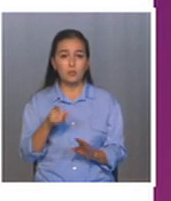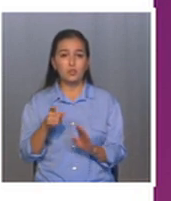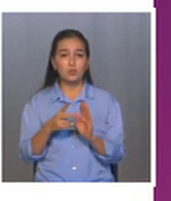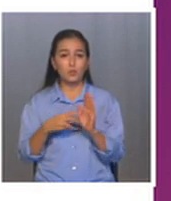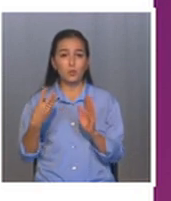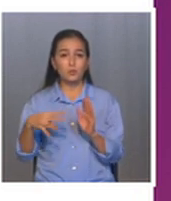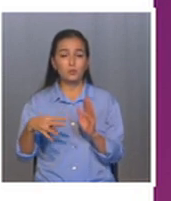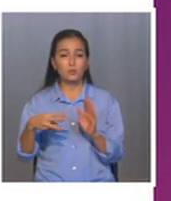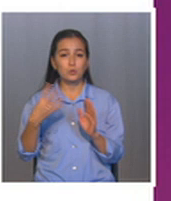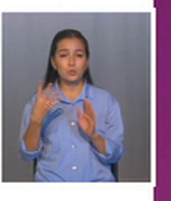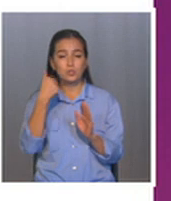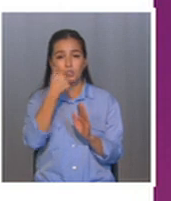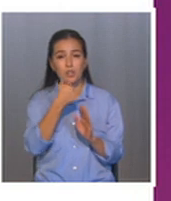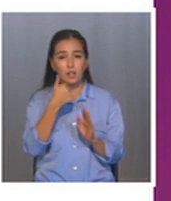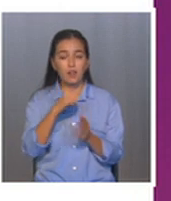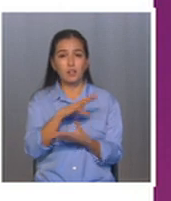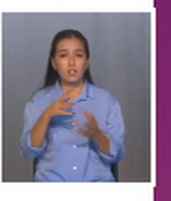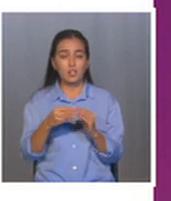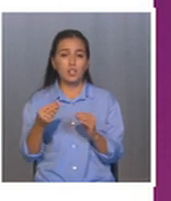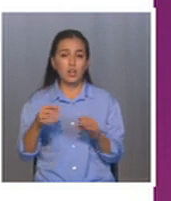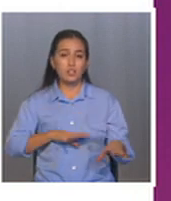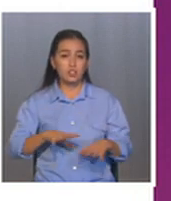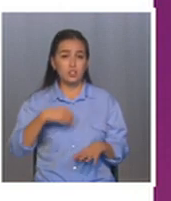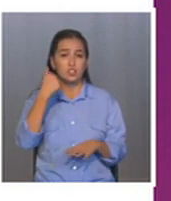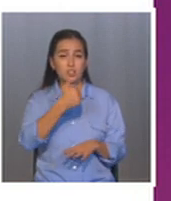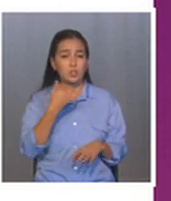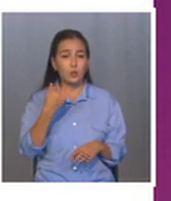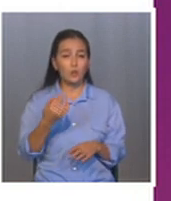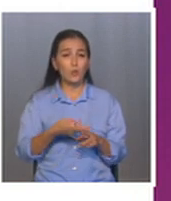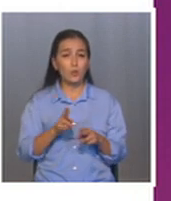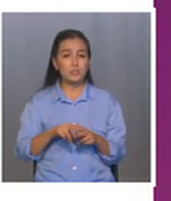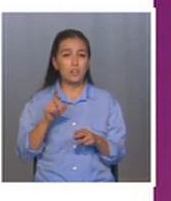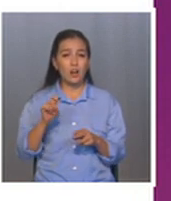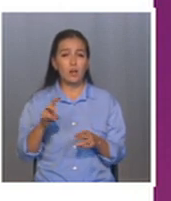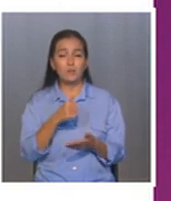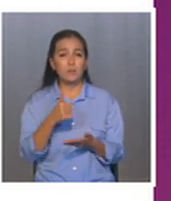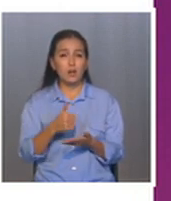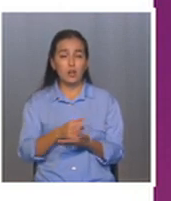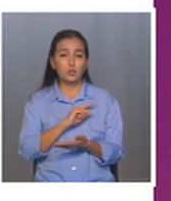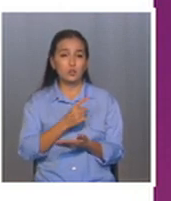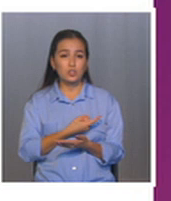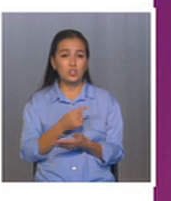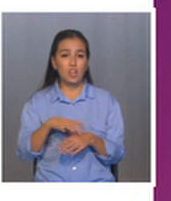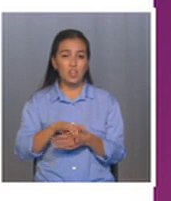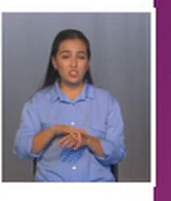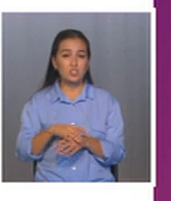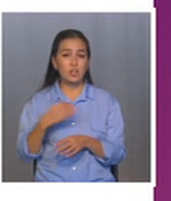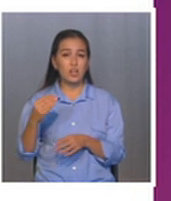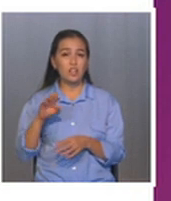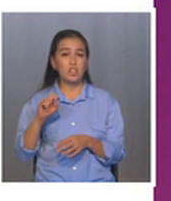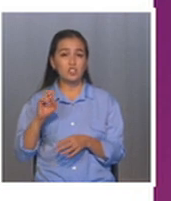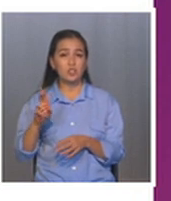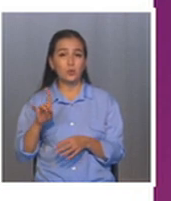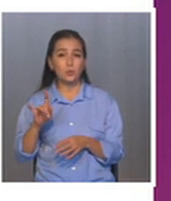1834 жылы, яғни жылқы жылы, осы хандықтың бас күші Ташкент Құшбегі, Тәжіктің қалпы руынан